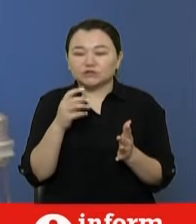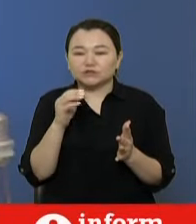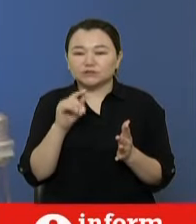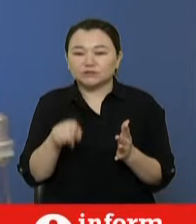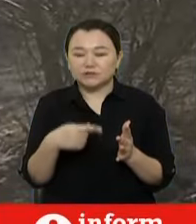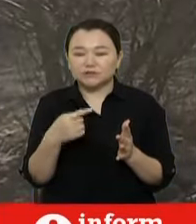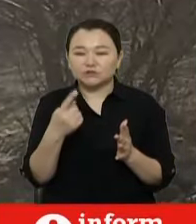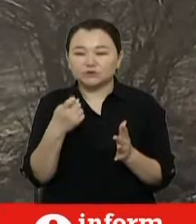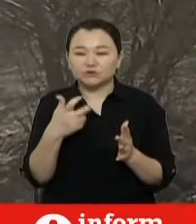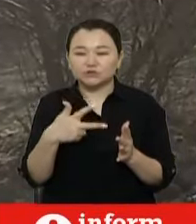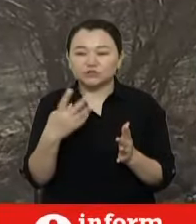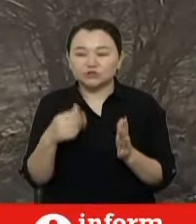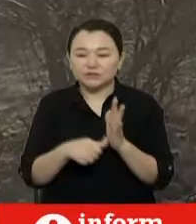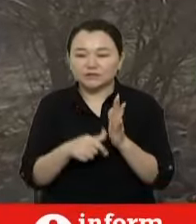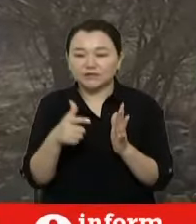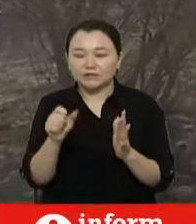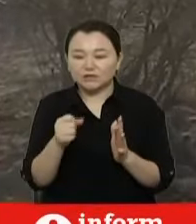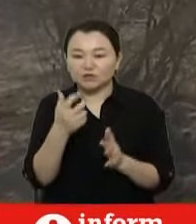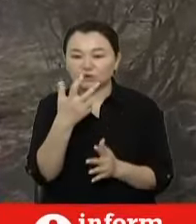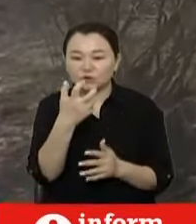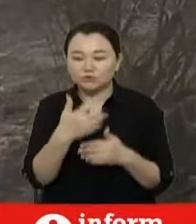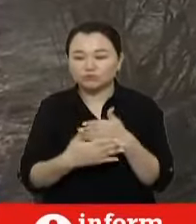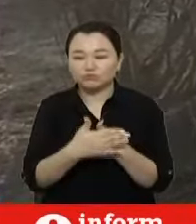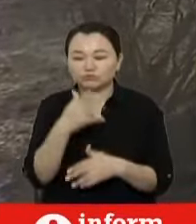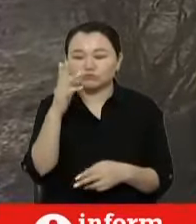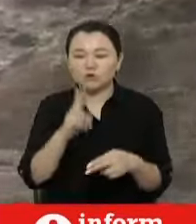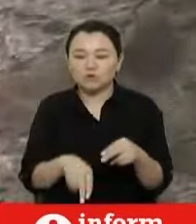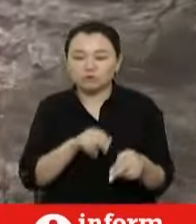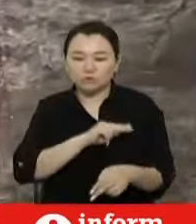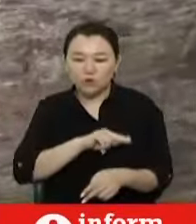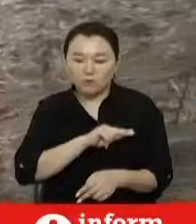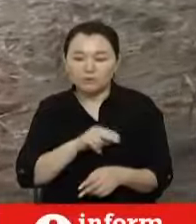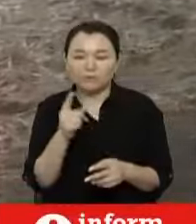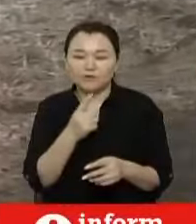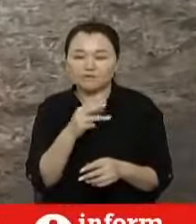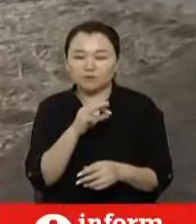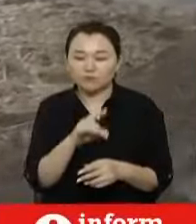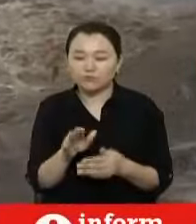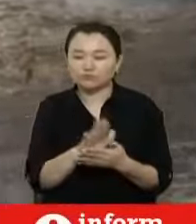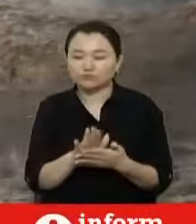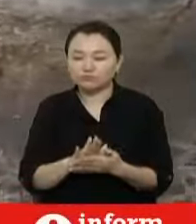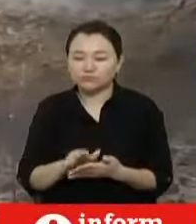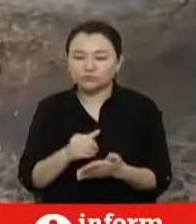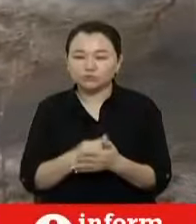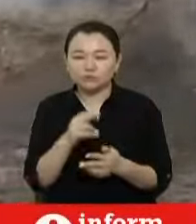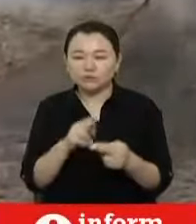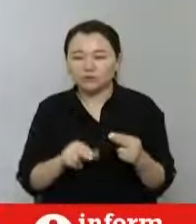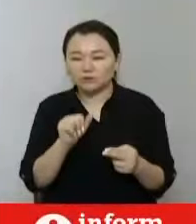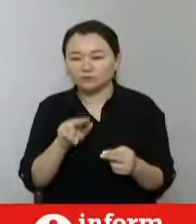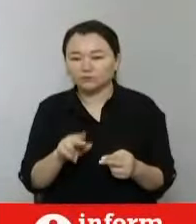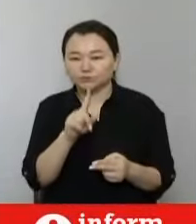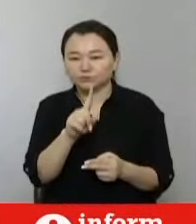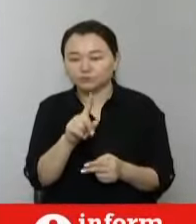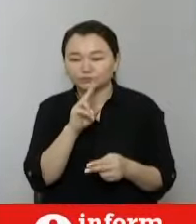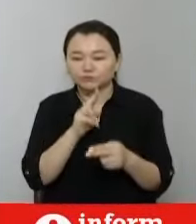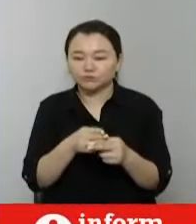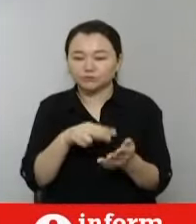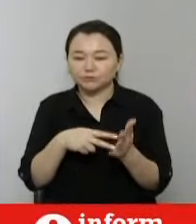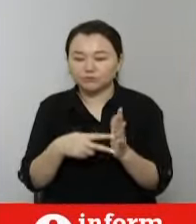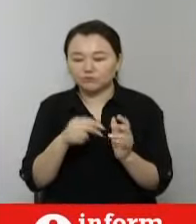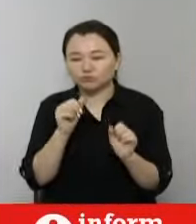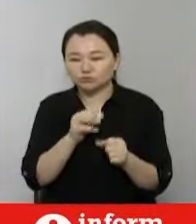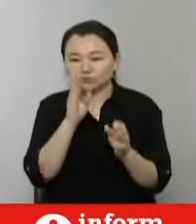461,636 гектара. Почти на 300 гектарах работы уже завершены. Закончить первый тур обработки намерены до конца апреля. Однако помешать планам может